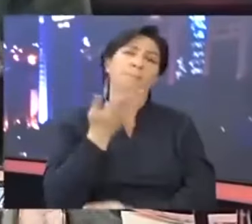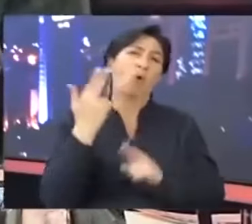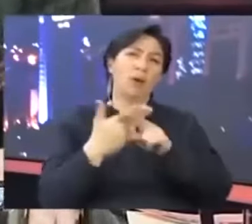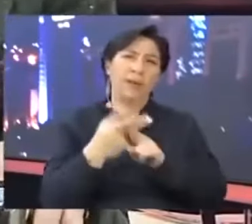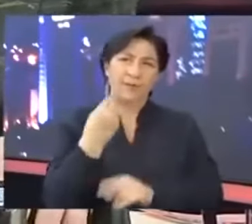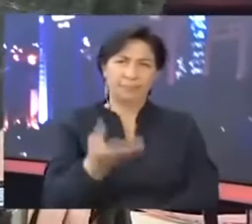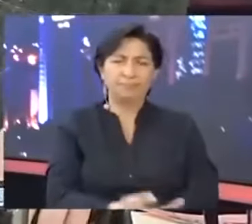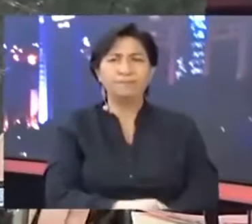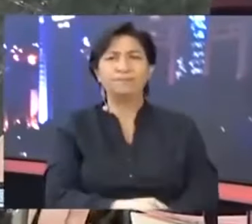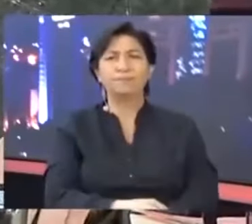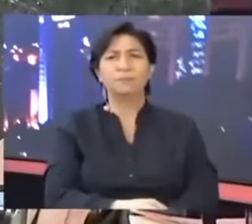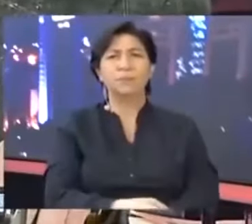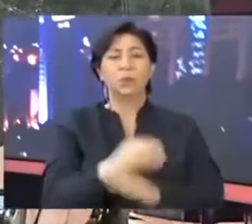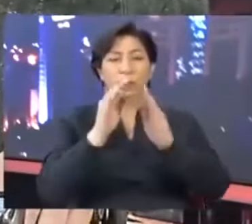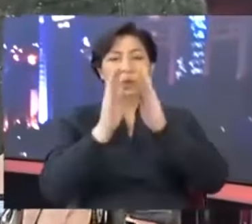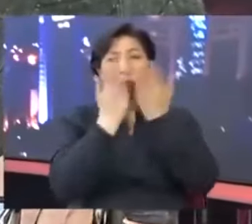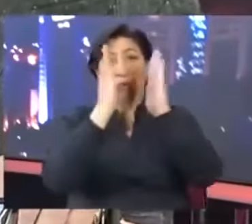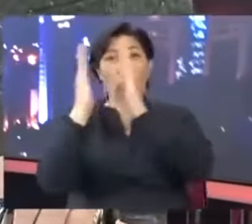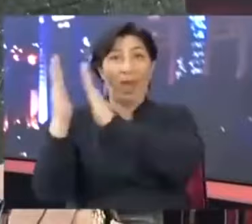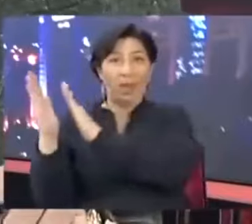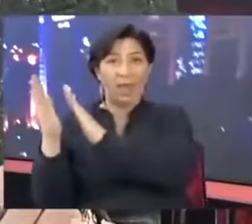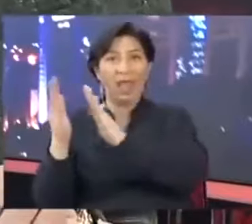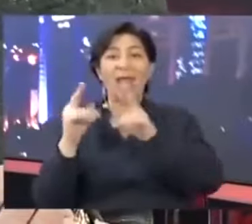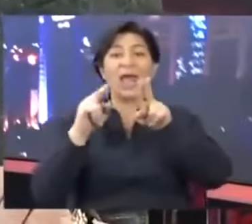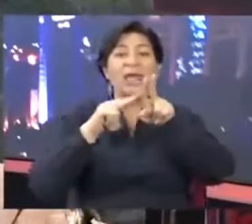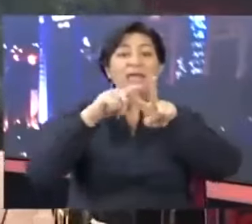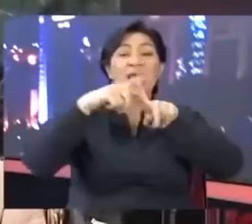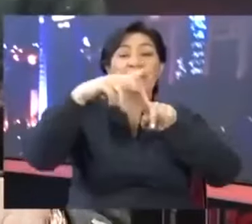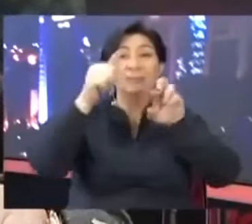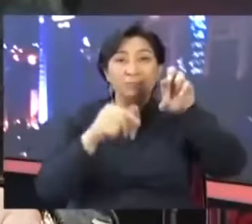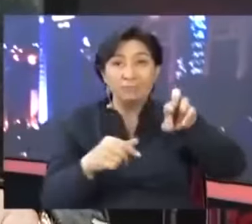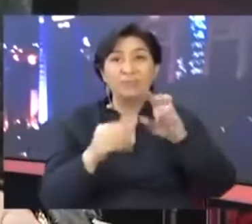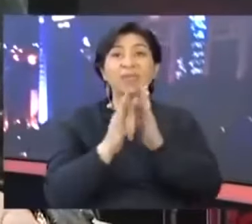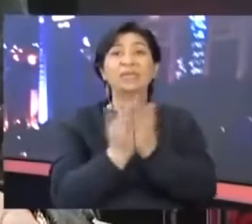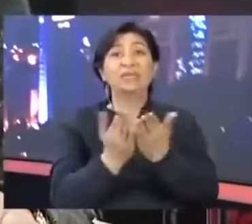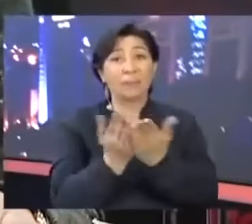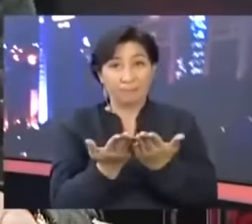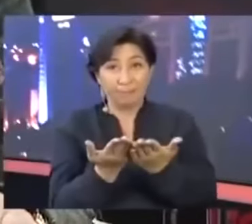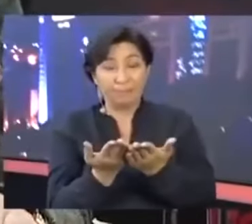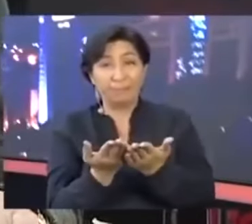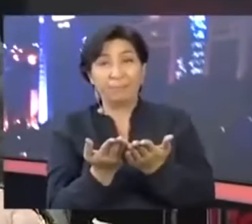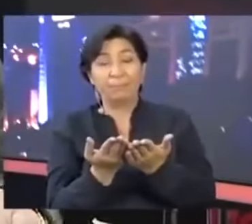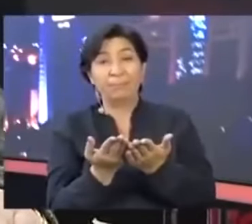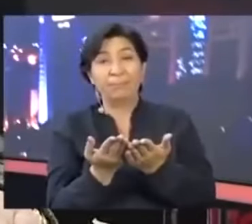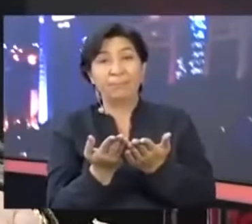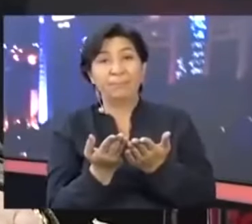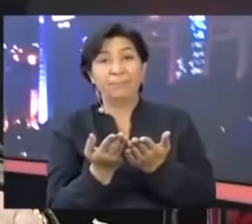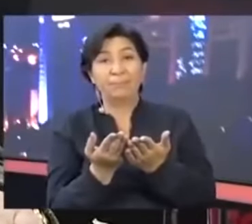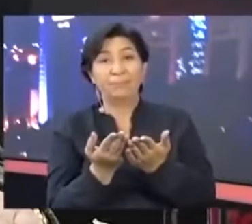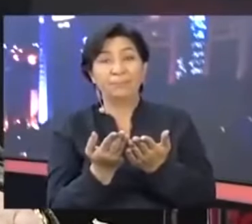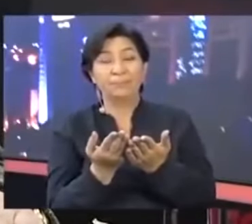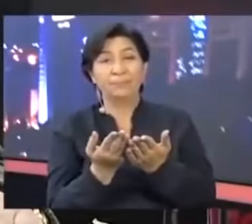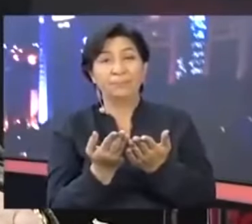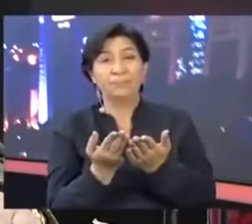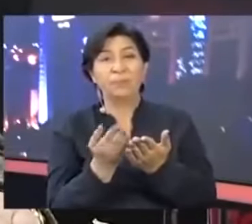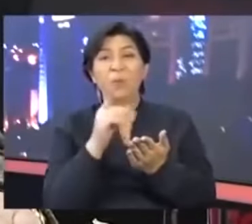örnek verelim işte kütüphane Hı hı Katip keten geli kap eee